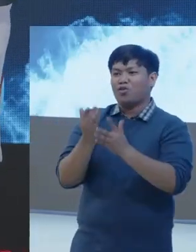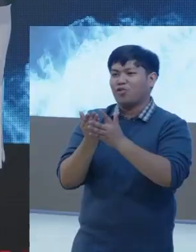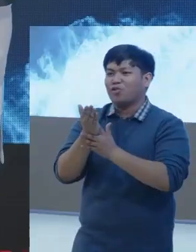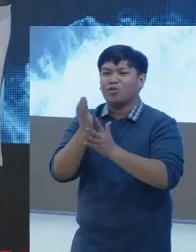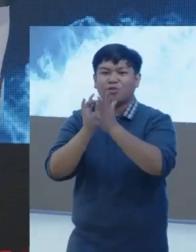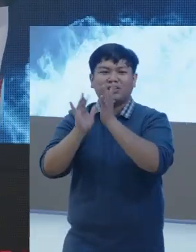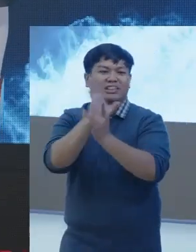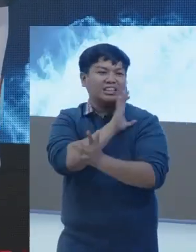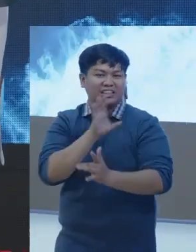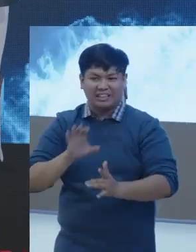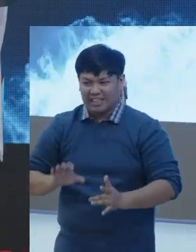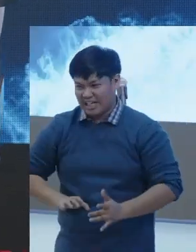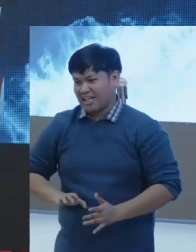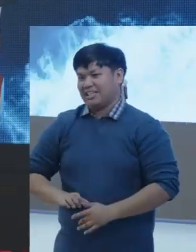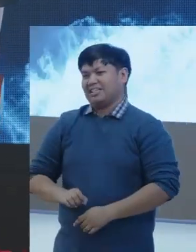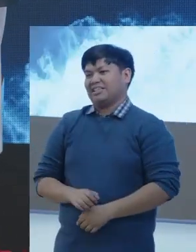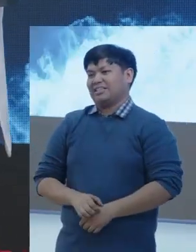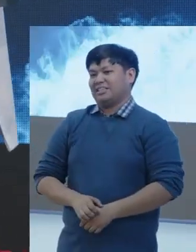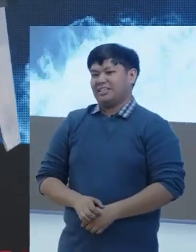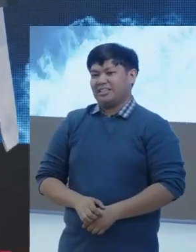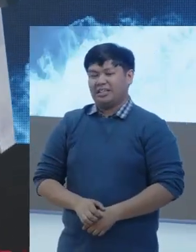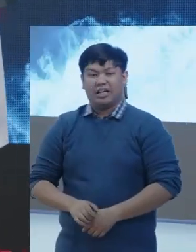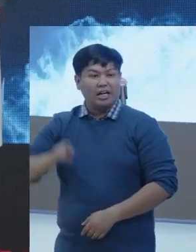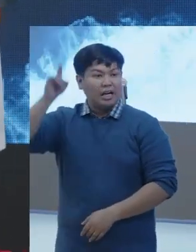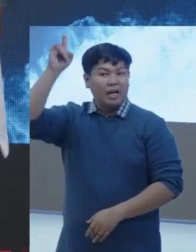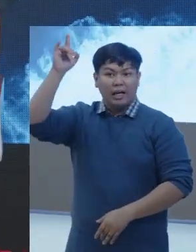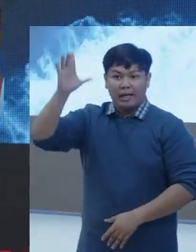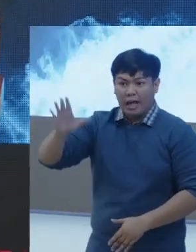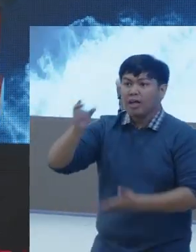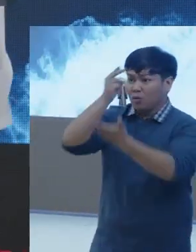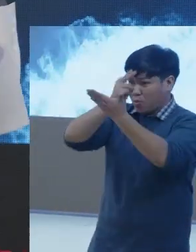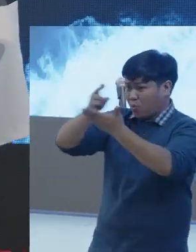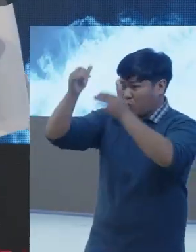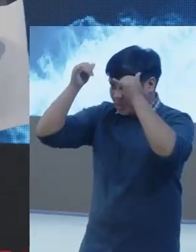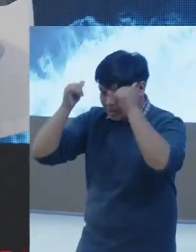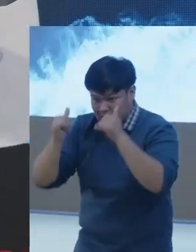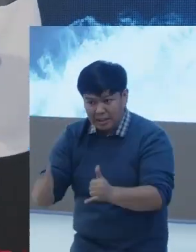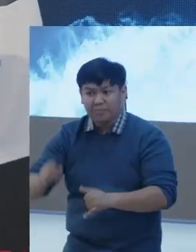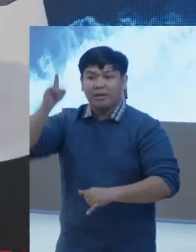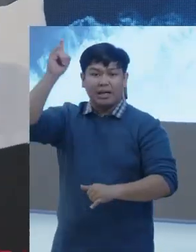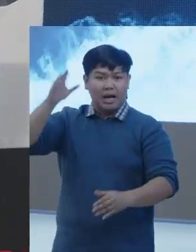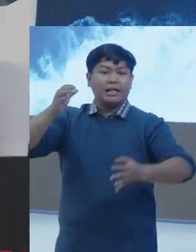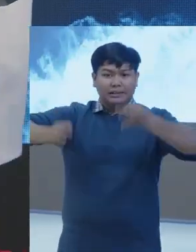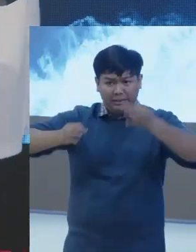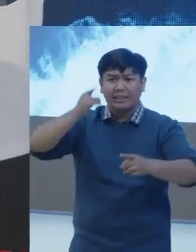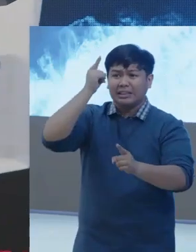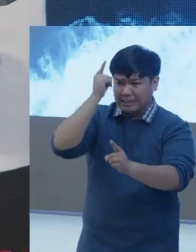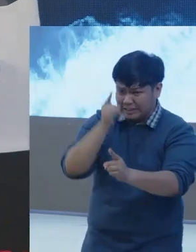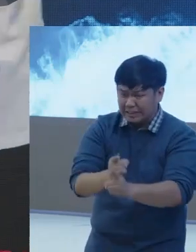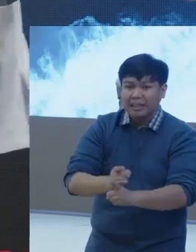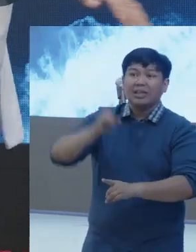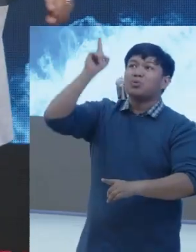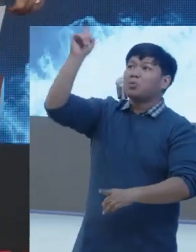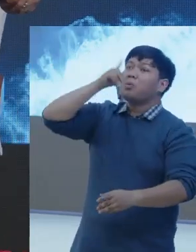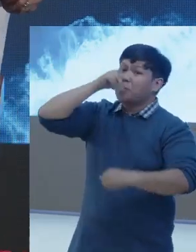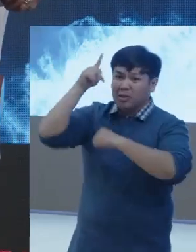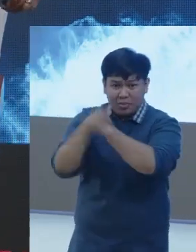God's righteousness. Hindi nagbabago ang standard ng Diyos. Hindi niya pinapalitan ang kanyang